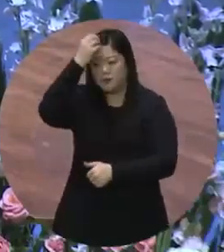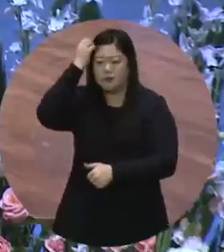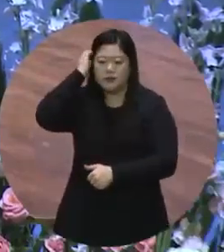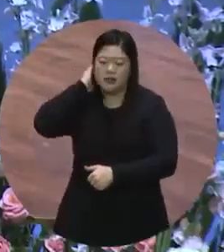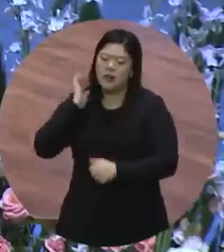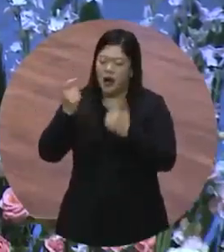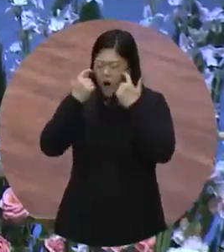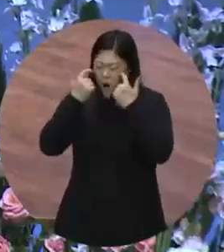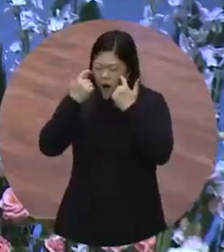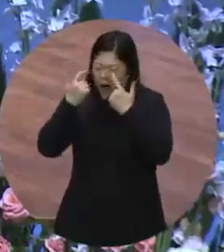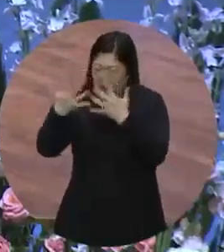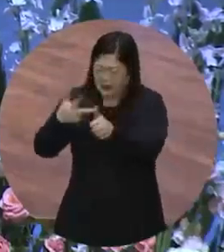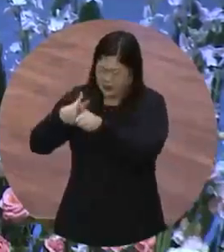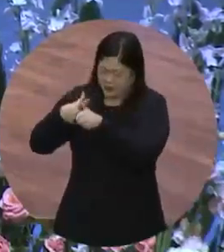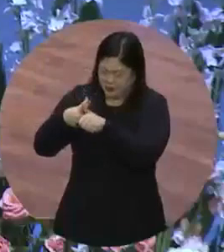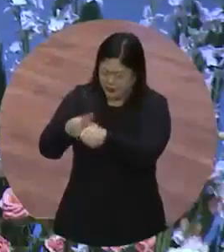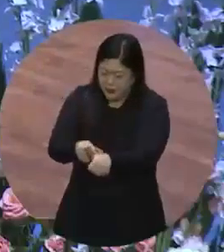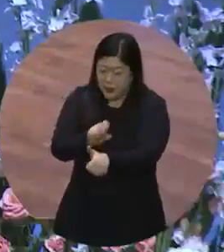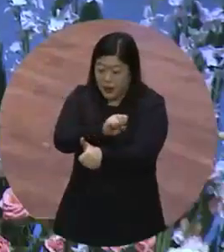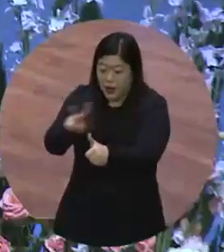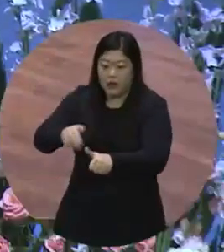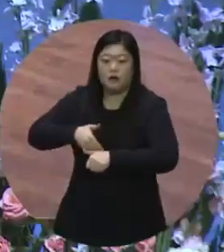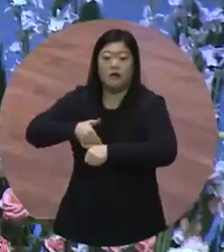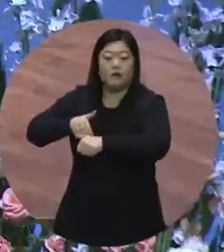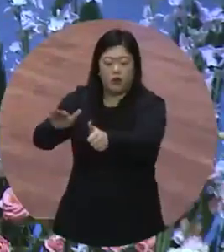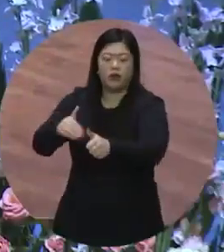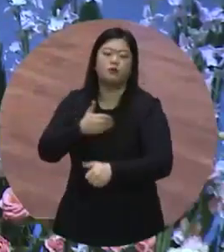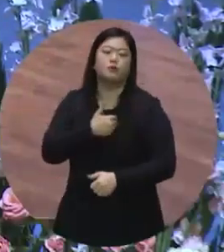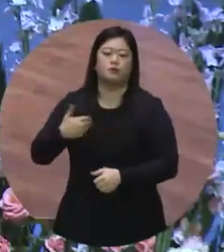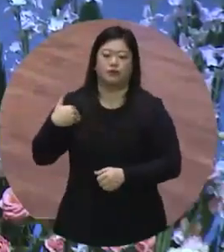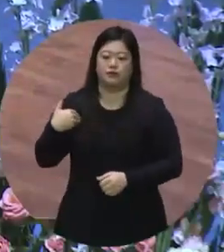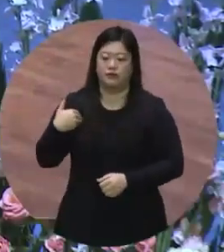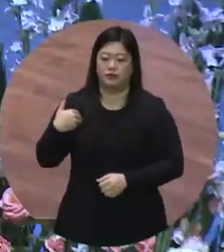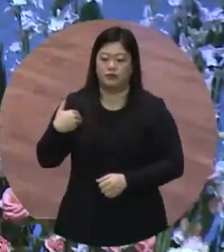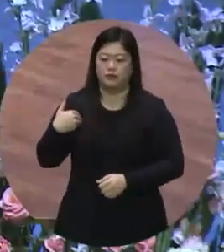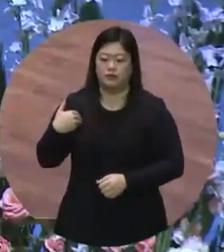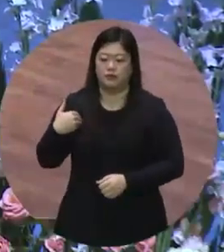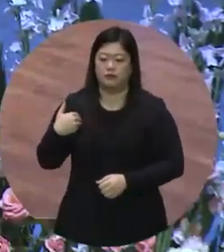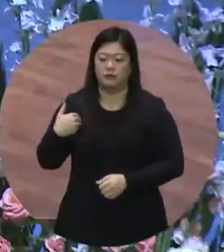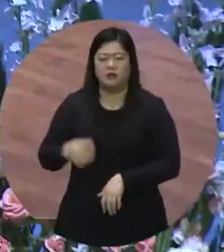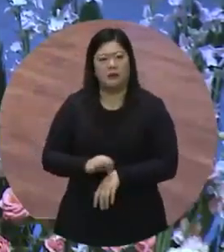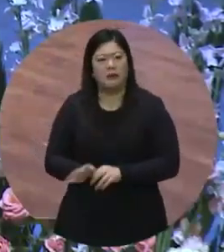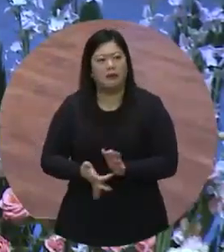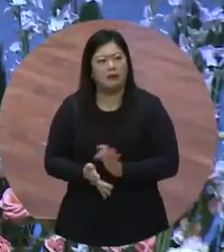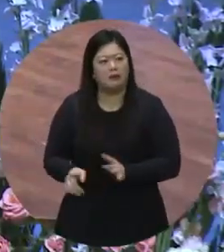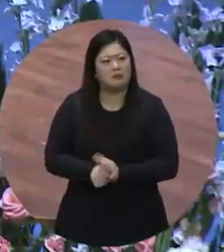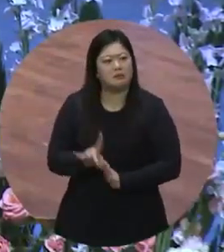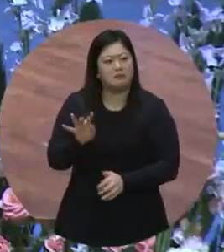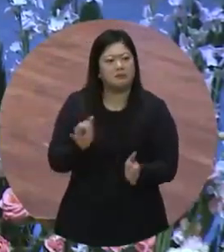정확하게 현장에서 깔아갈 수 있는 그런 훈련을 시켜가 보내야 된다 그 말이에요.